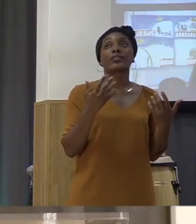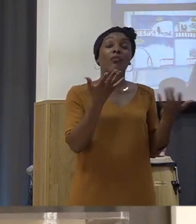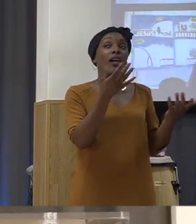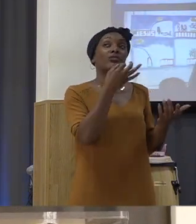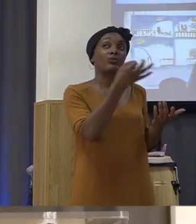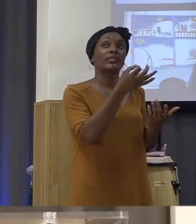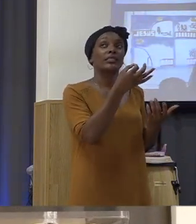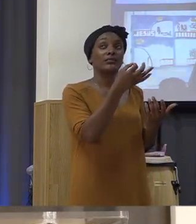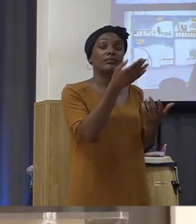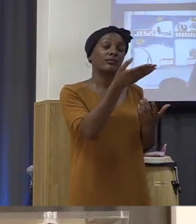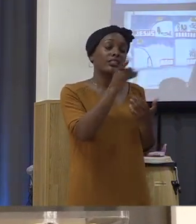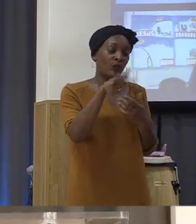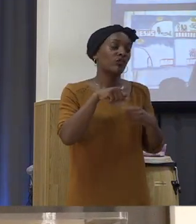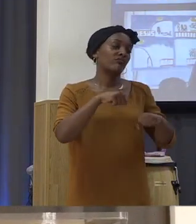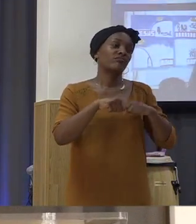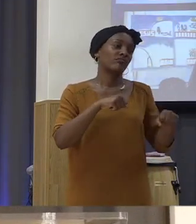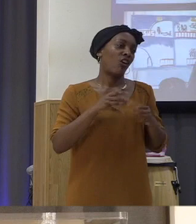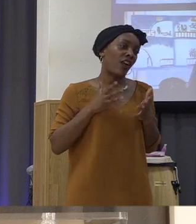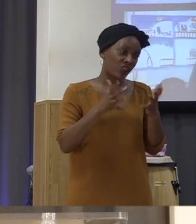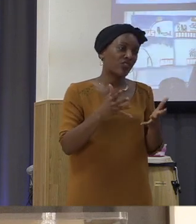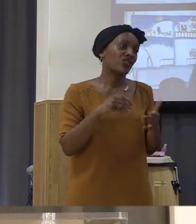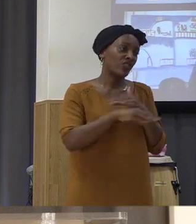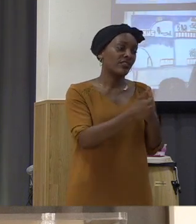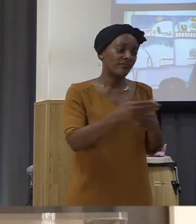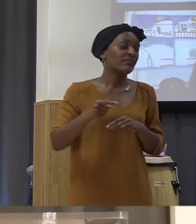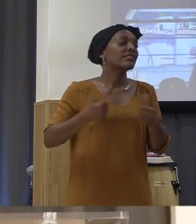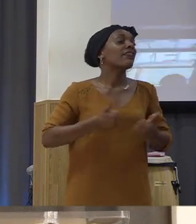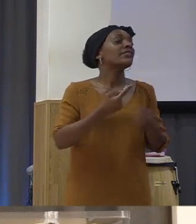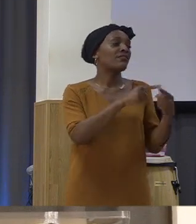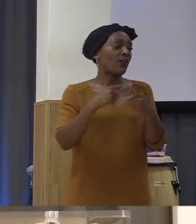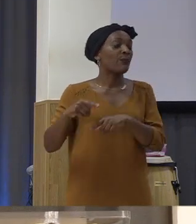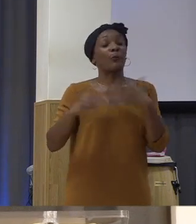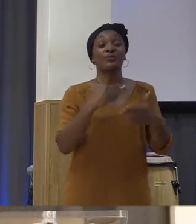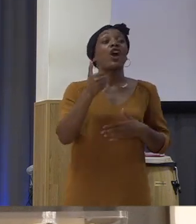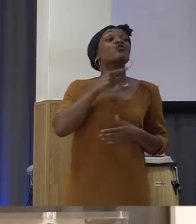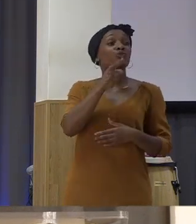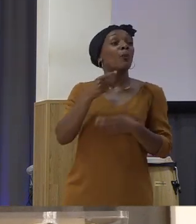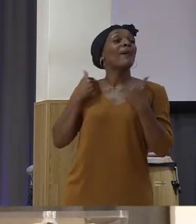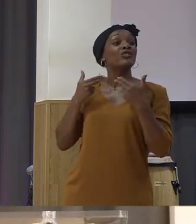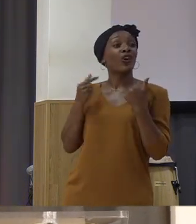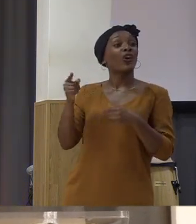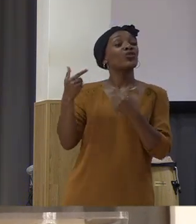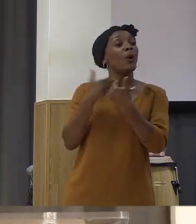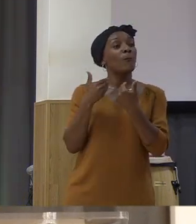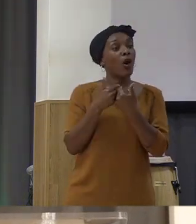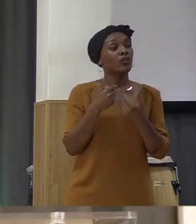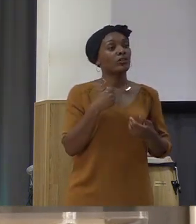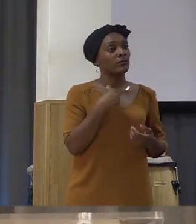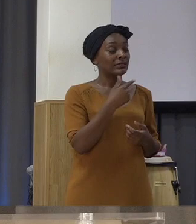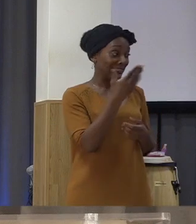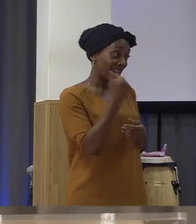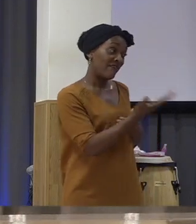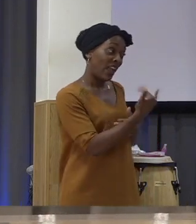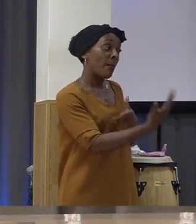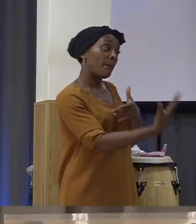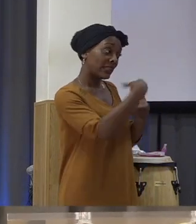engager dans les différents services. Et puis un jour, le pasteur m'a demandé d'intégrer le conseil de